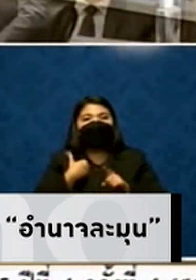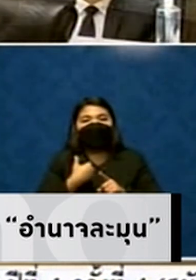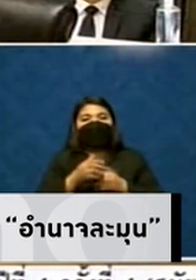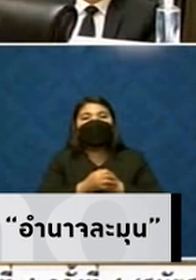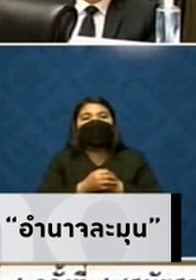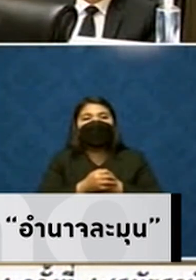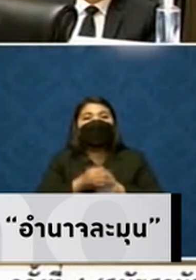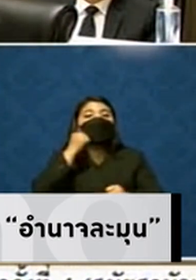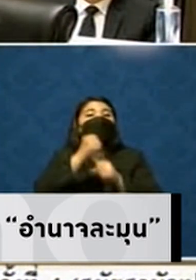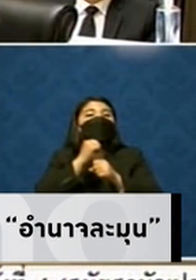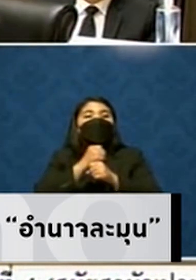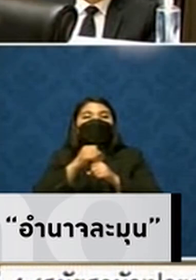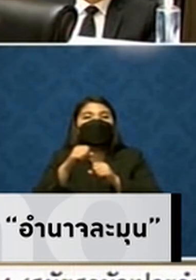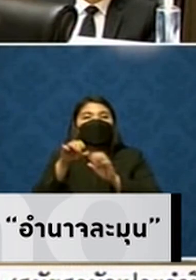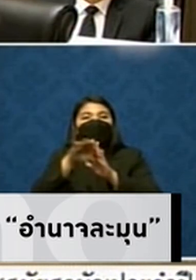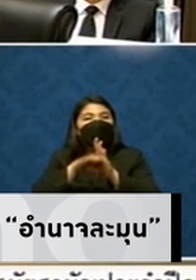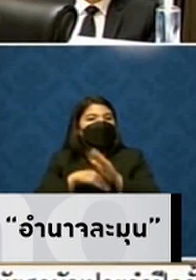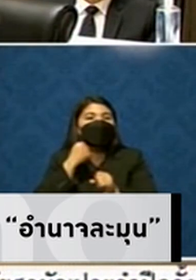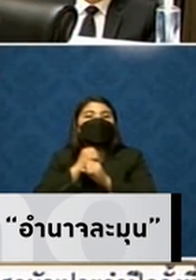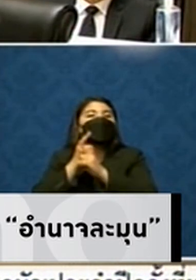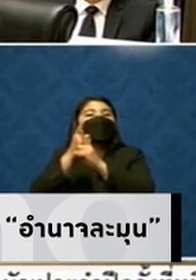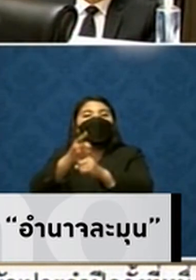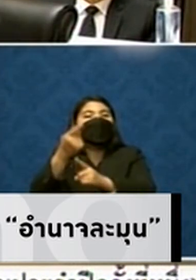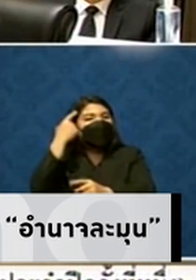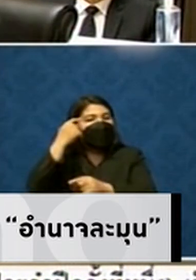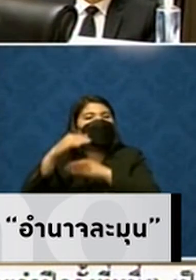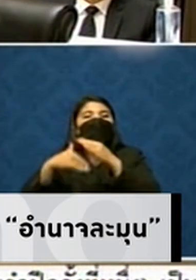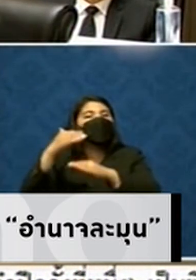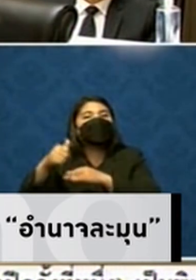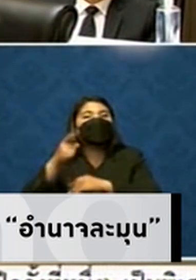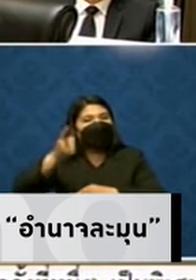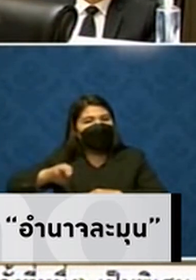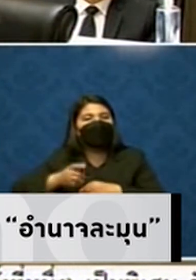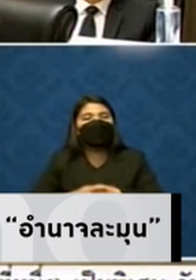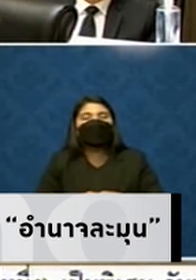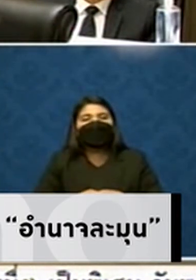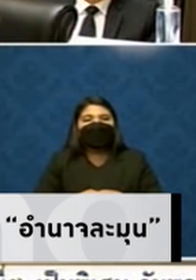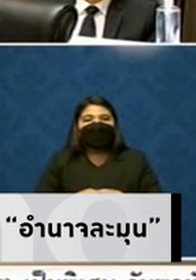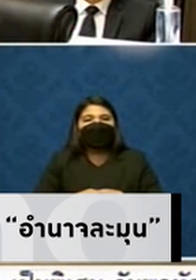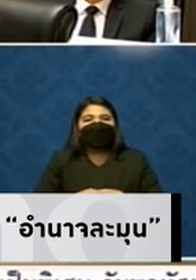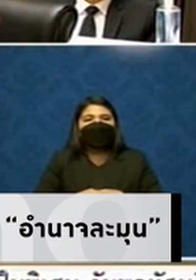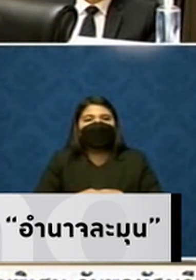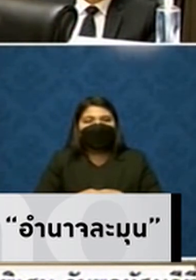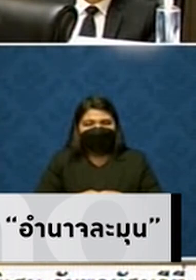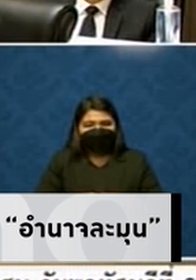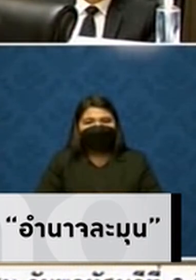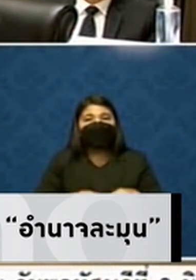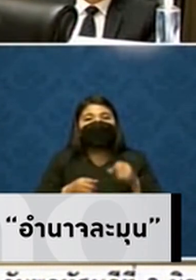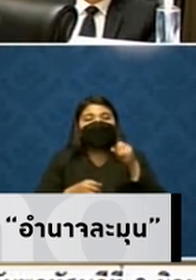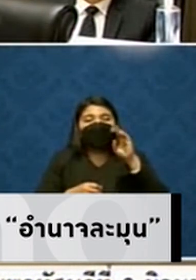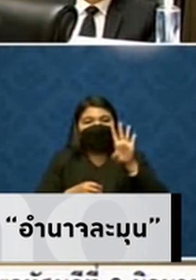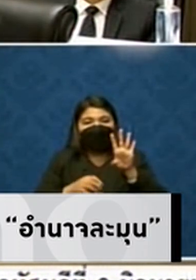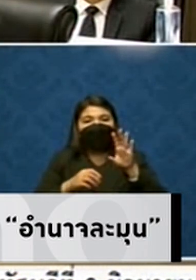ประชาชนในประเทศอื่นๆโดยไม่รู้ตัวถูกไหมฮะ นะแล้วคุณเท่าก็บอกว่าถ้ามาดูเมืองไทยนะครับเรื่องเศรษฐกิจสร้างสรร ค์